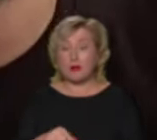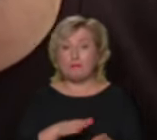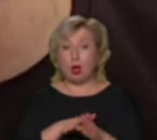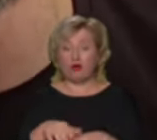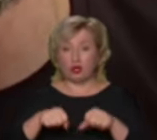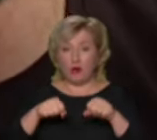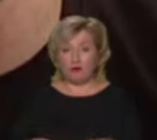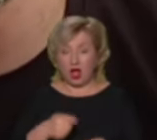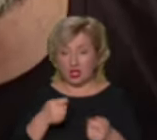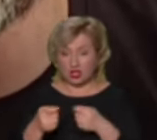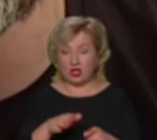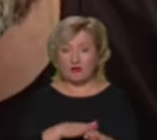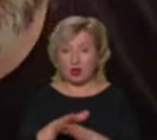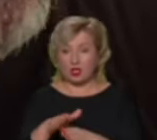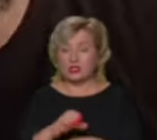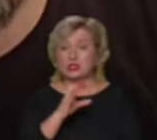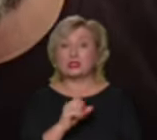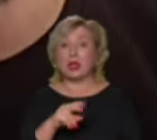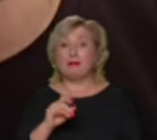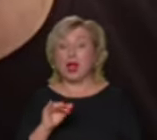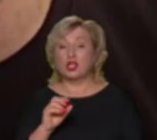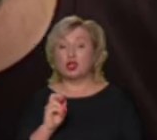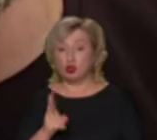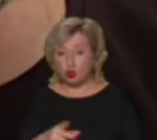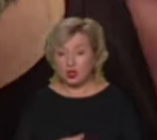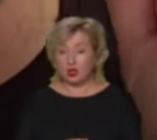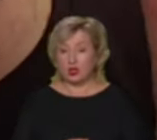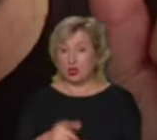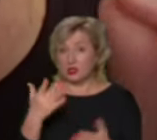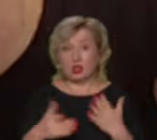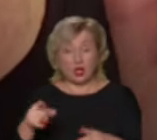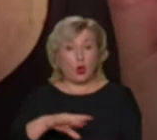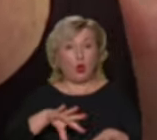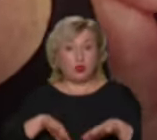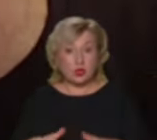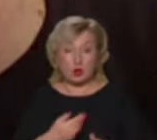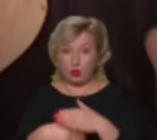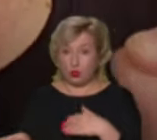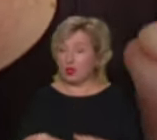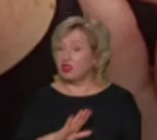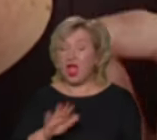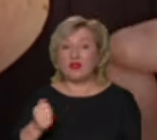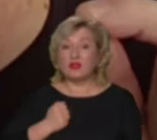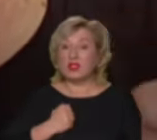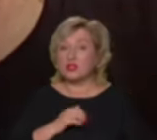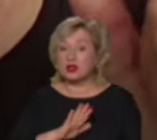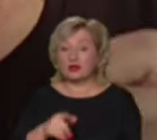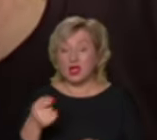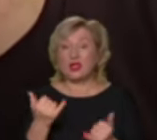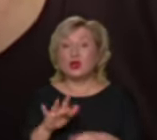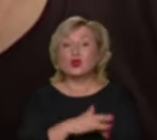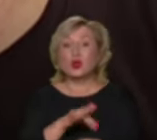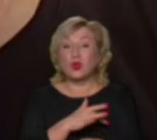має виконувати Стефанчук. Ну, якщо ти устал і уходиш. Не військові попросили, ще раз наголошую. Це так слуги сьогодні